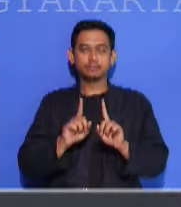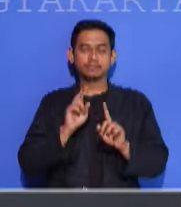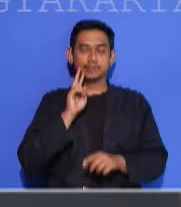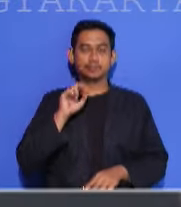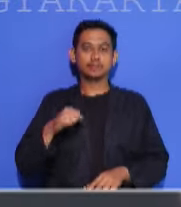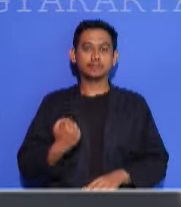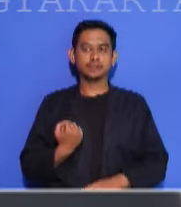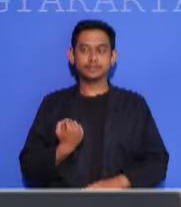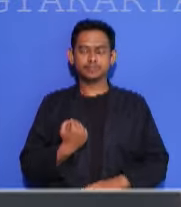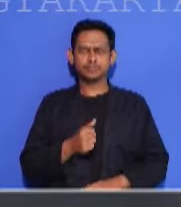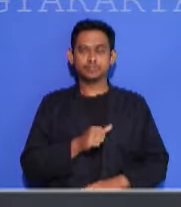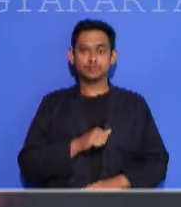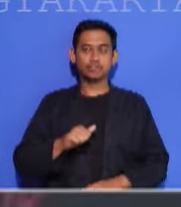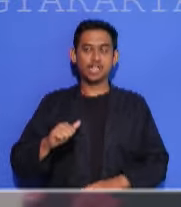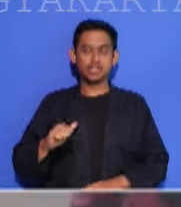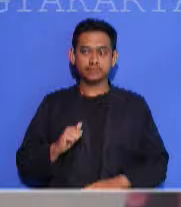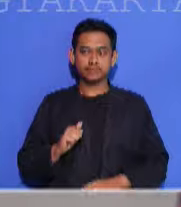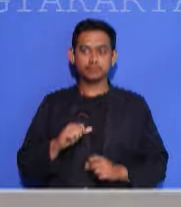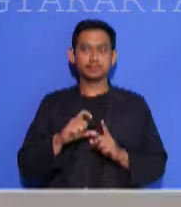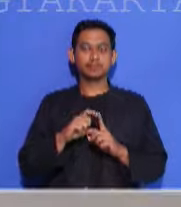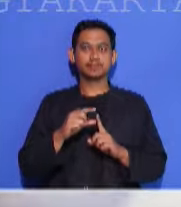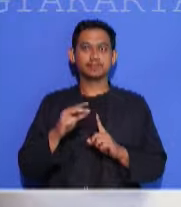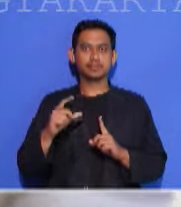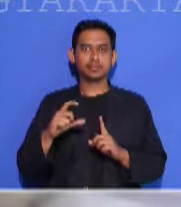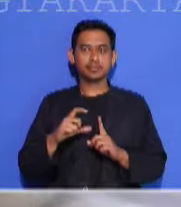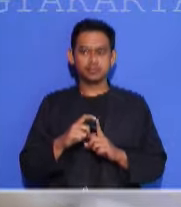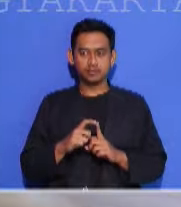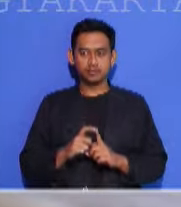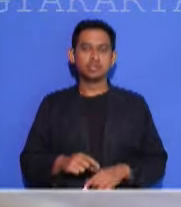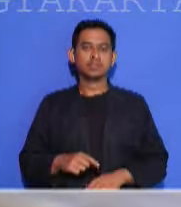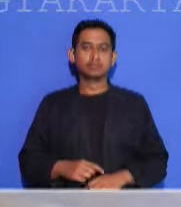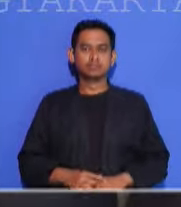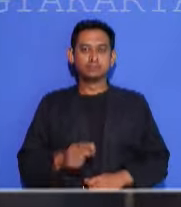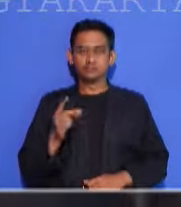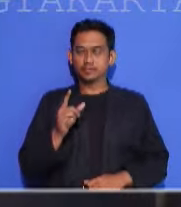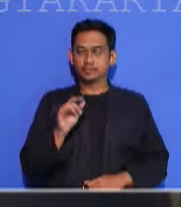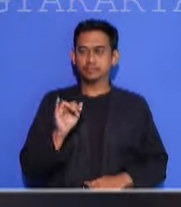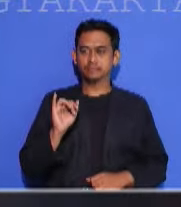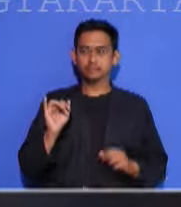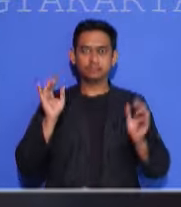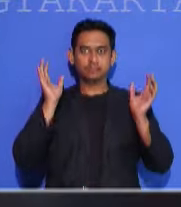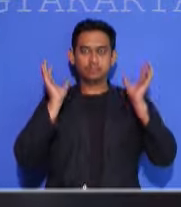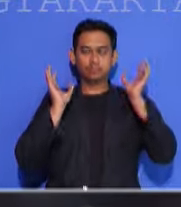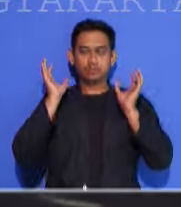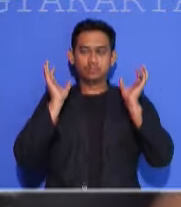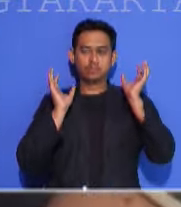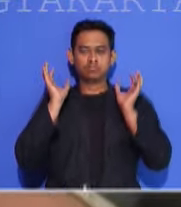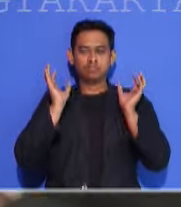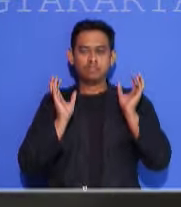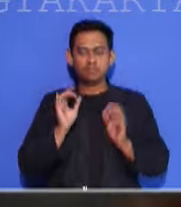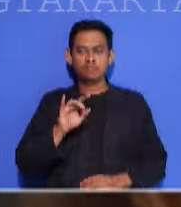Dewan Perwakilan Daerah Republik Indonesia Daerah Pemilihan DIY, Gusti Kanjeng Ratu Hemas, beserta putri-putrinya dan para